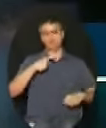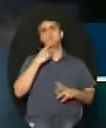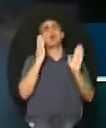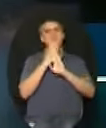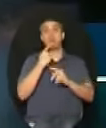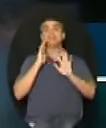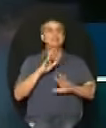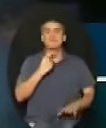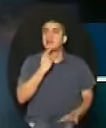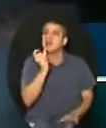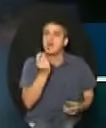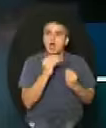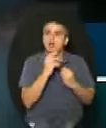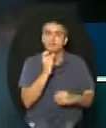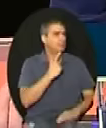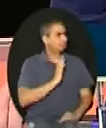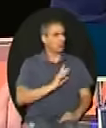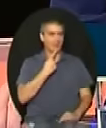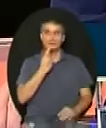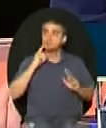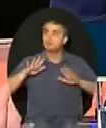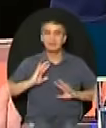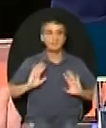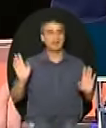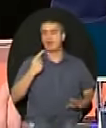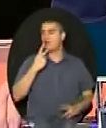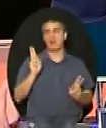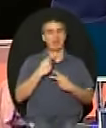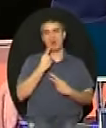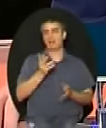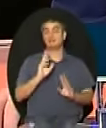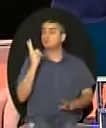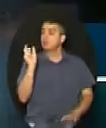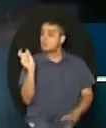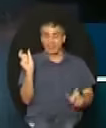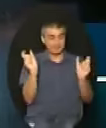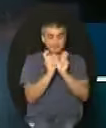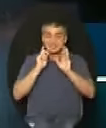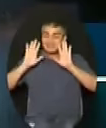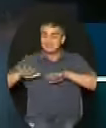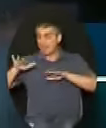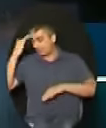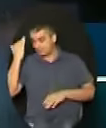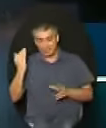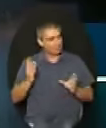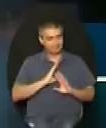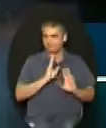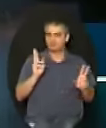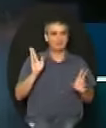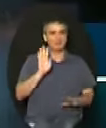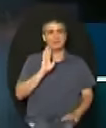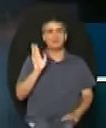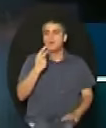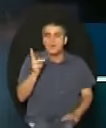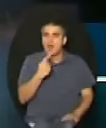אומר שנאה, אבל לא אומר עוד מילה. אף פעם לא. מוסלמי, טרור מוסלמי. אף פעם לא. שתי מילים אלה, אסלאם מיליטנטי, לא תעבור את